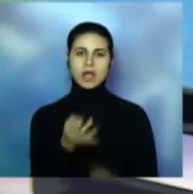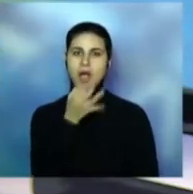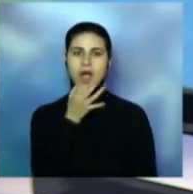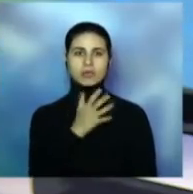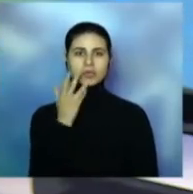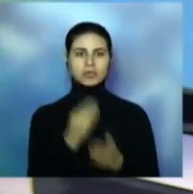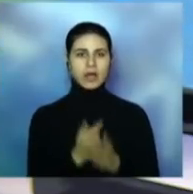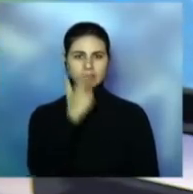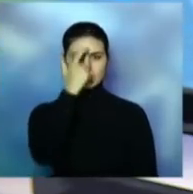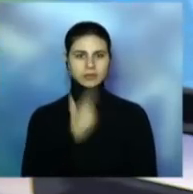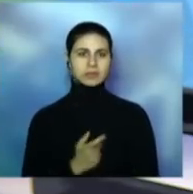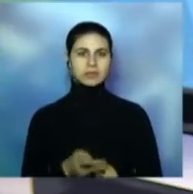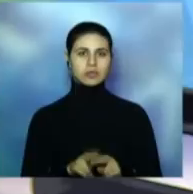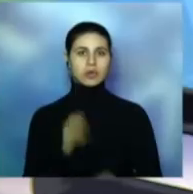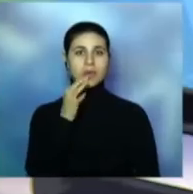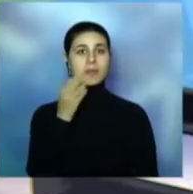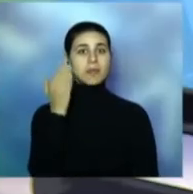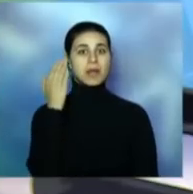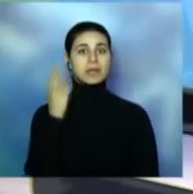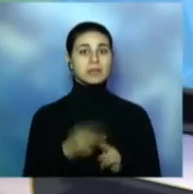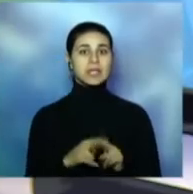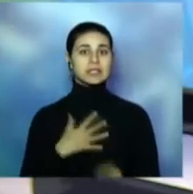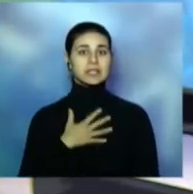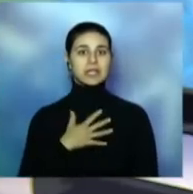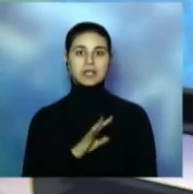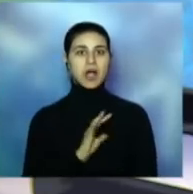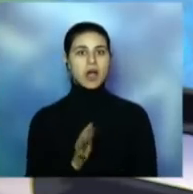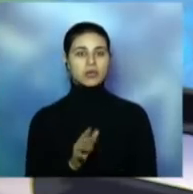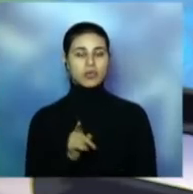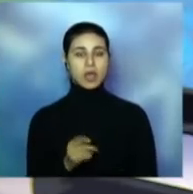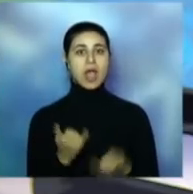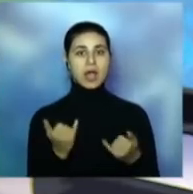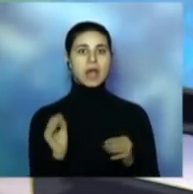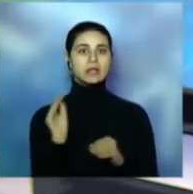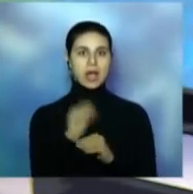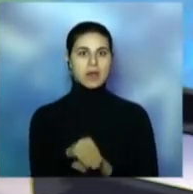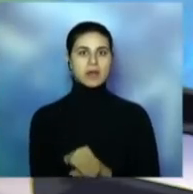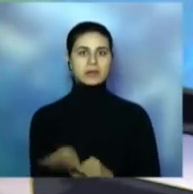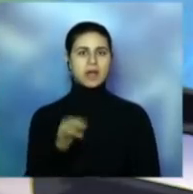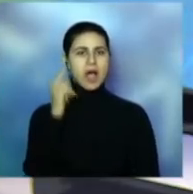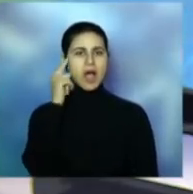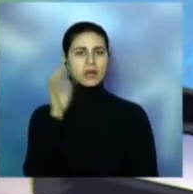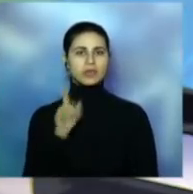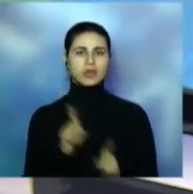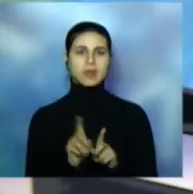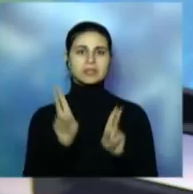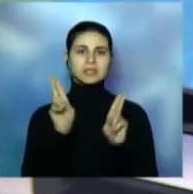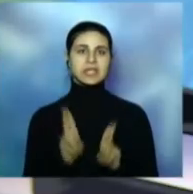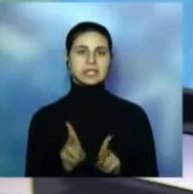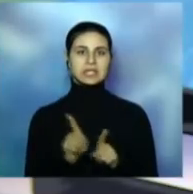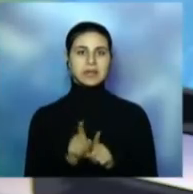მოსწონს თავის გარეგნობა, იმიტომ რომ მანამდე ბავშვობაში ეს დარდი მაინც არ ქონდა. საერთოდ არ ქონდა სტანდარტი